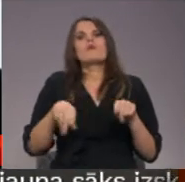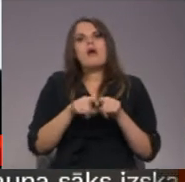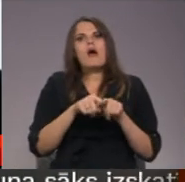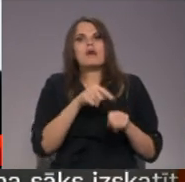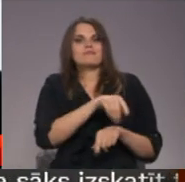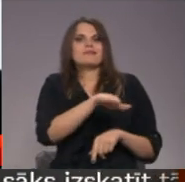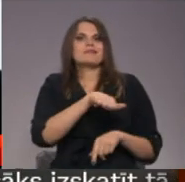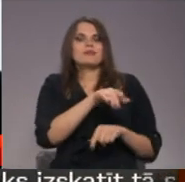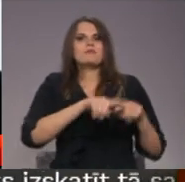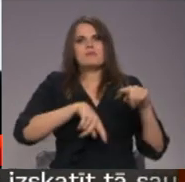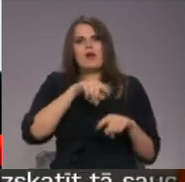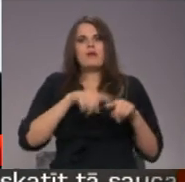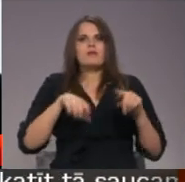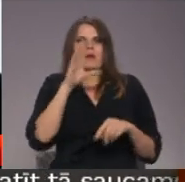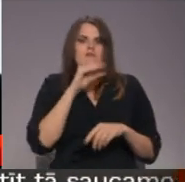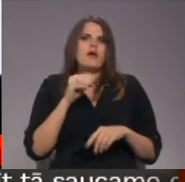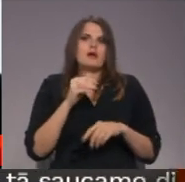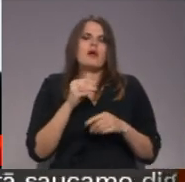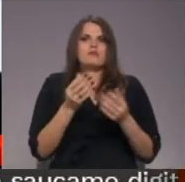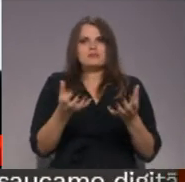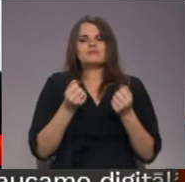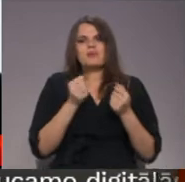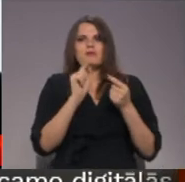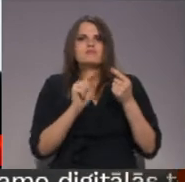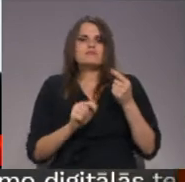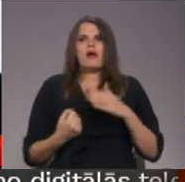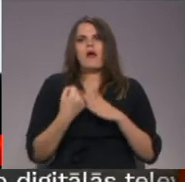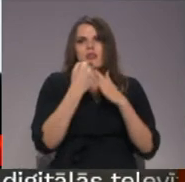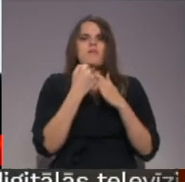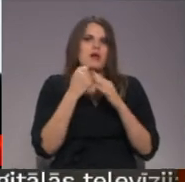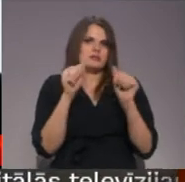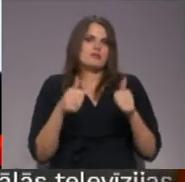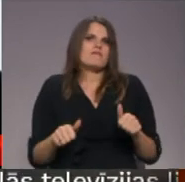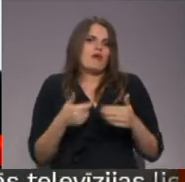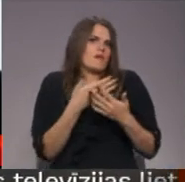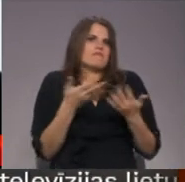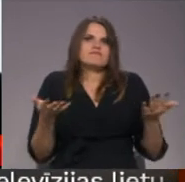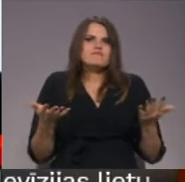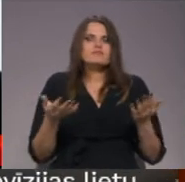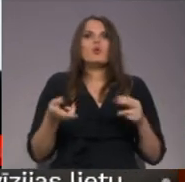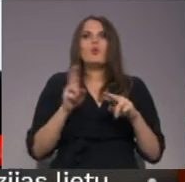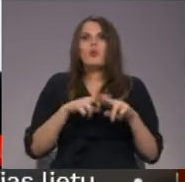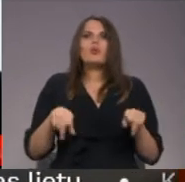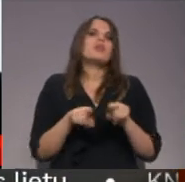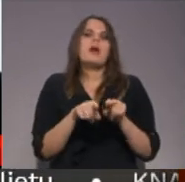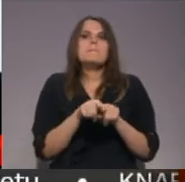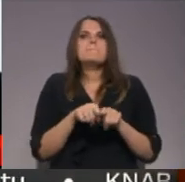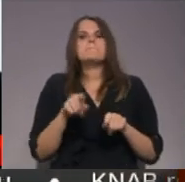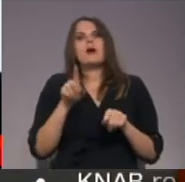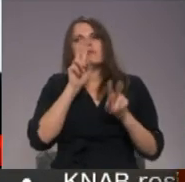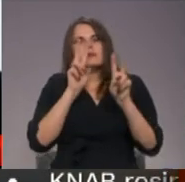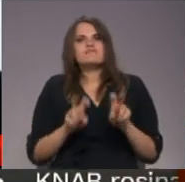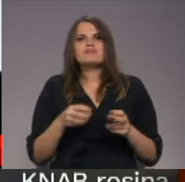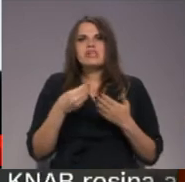viņa ģimenē ir pieejami visi iespējami atbalsta mehānismi. Tāpatās arī